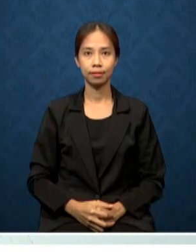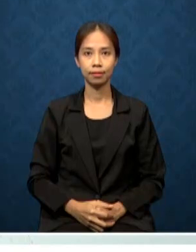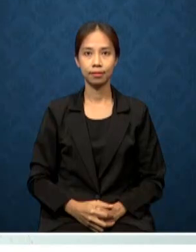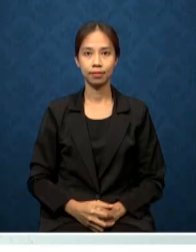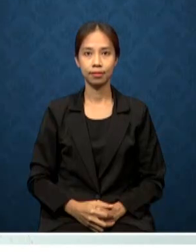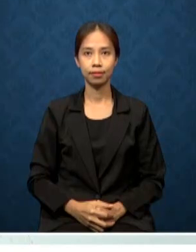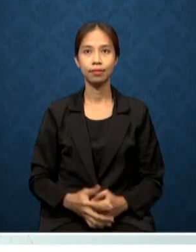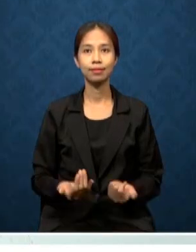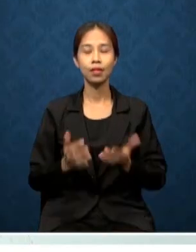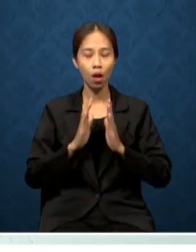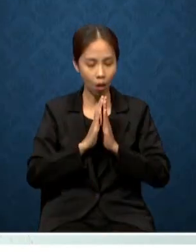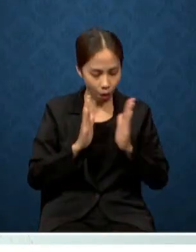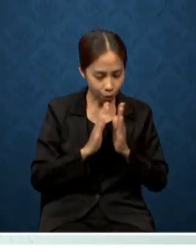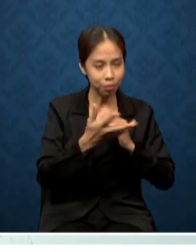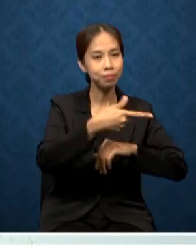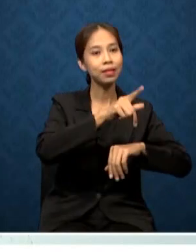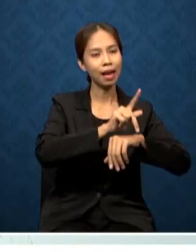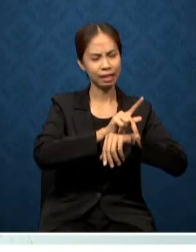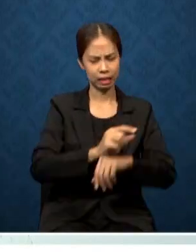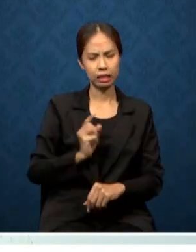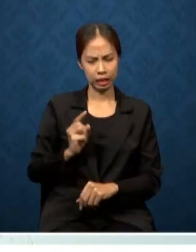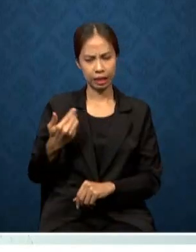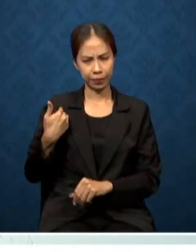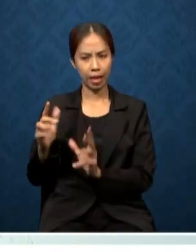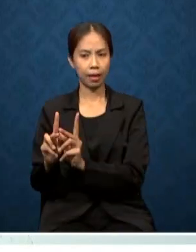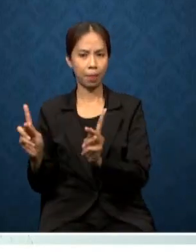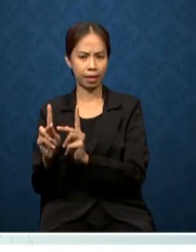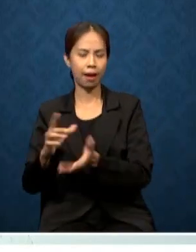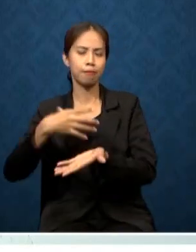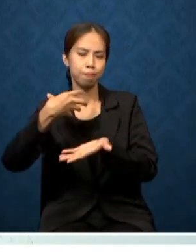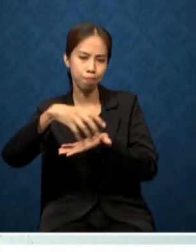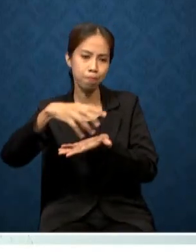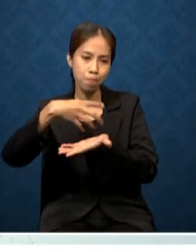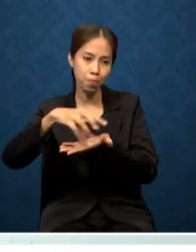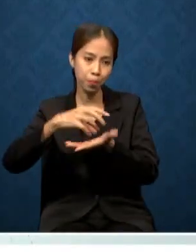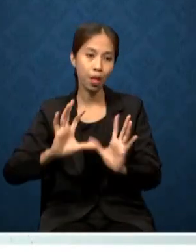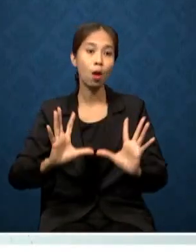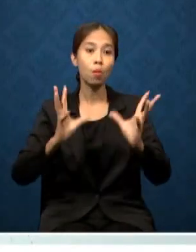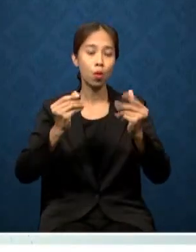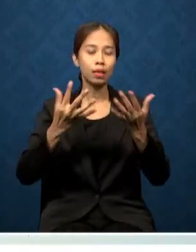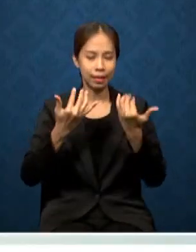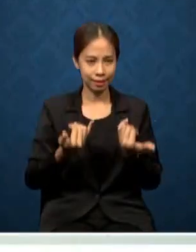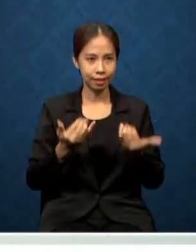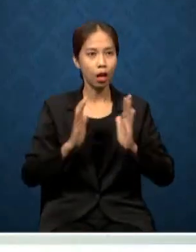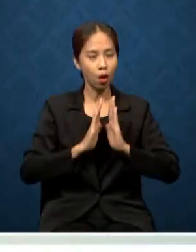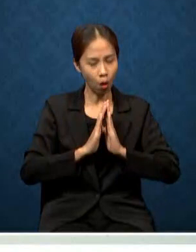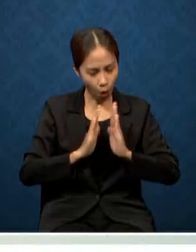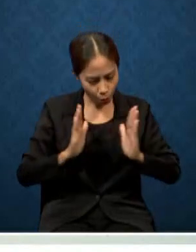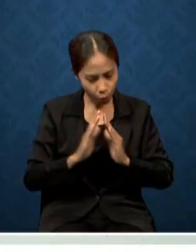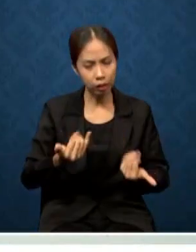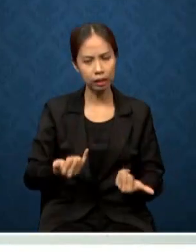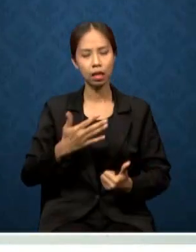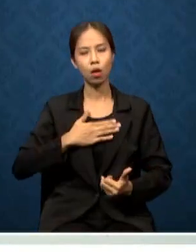ครับขอบพระคุณครับจริงๆกรรมาธิการได้นำเสนอไปทั้งหมดแล้วแล้วก็ขอกราบขอบพระคุณท่านประธานและที่ประชุมที่ให้โอกาส